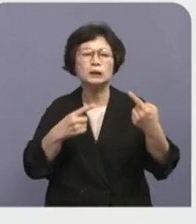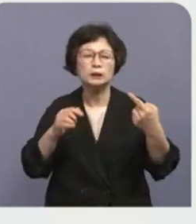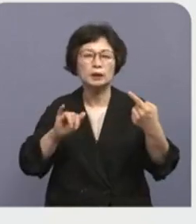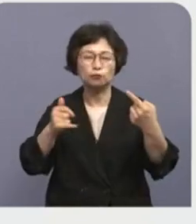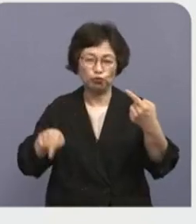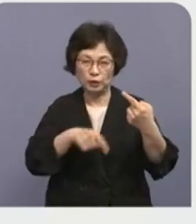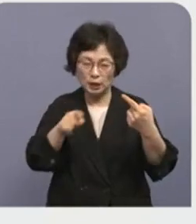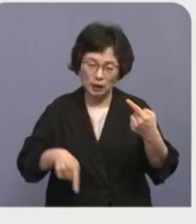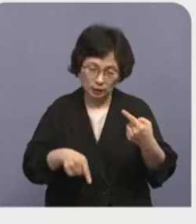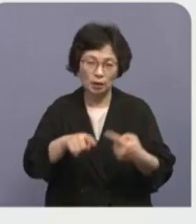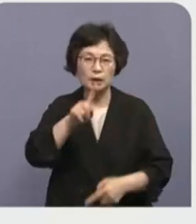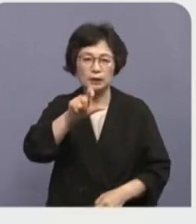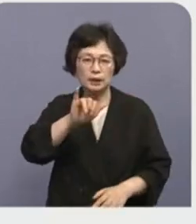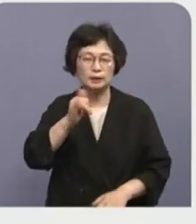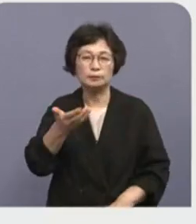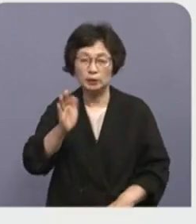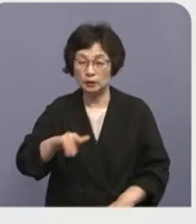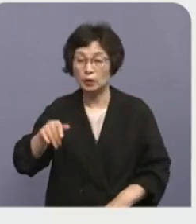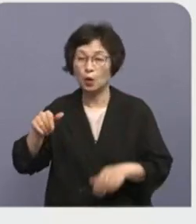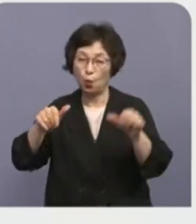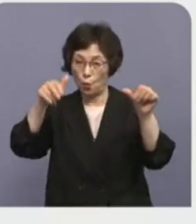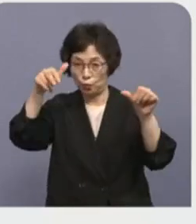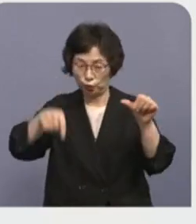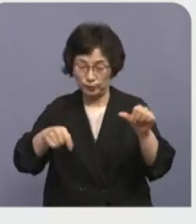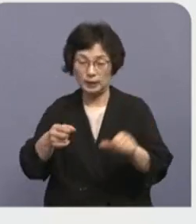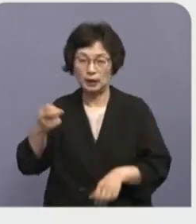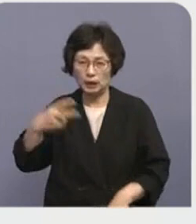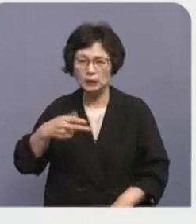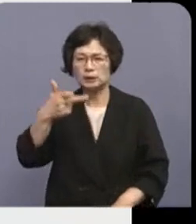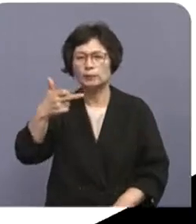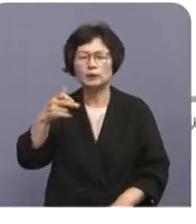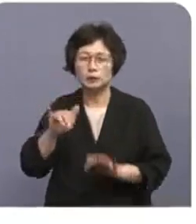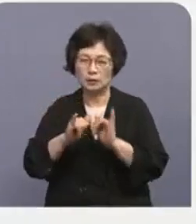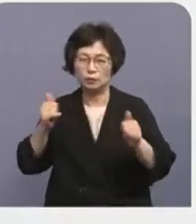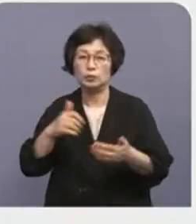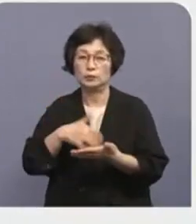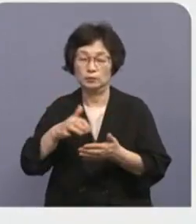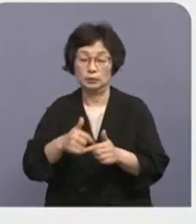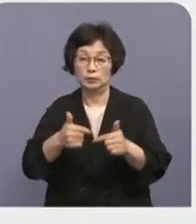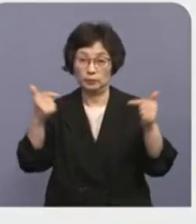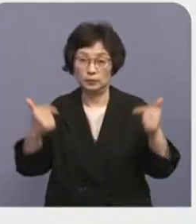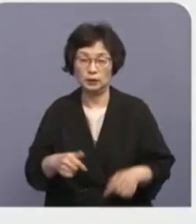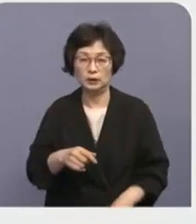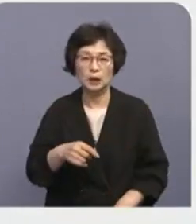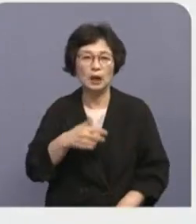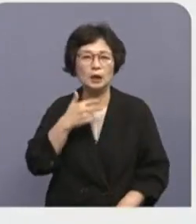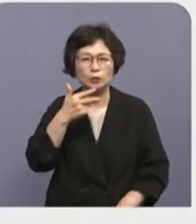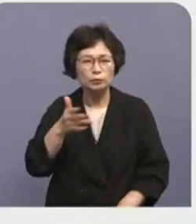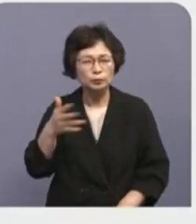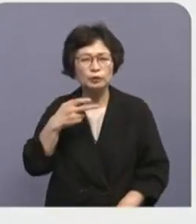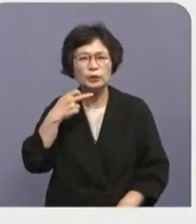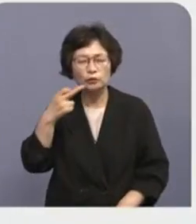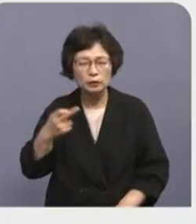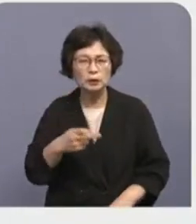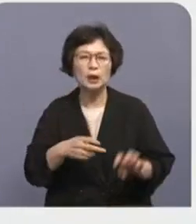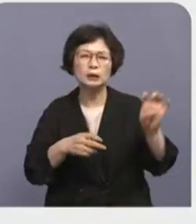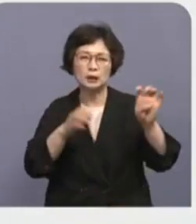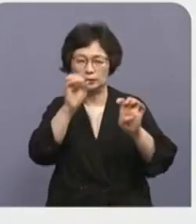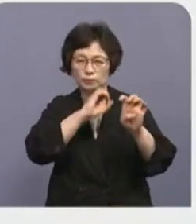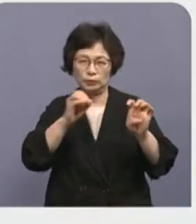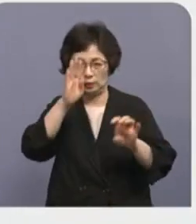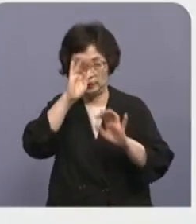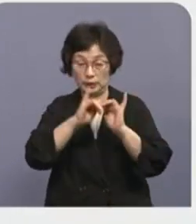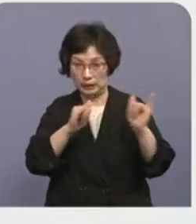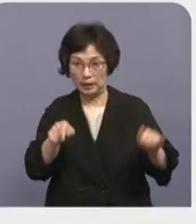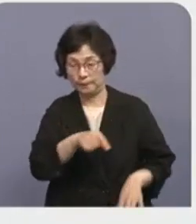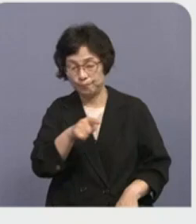환자가 15명에서 5주 만에 17.3명으로 늘었습니다. 특히 7살부터 12살이 전체의 40%에